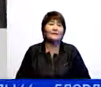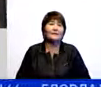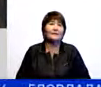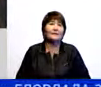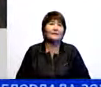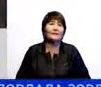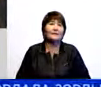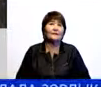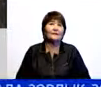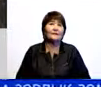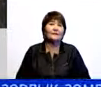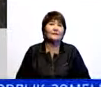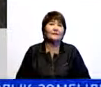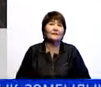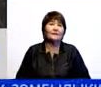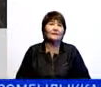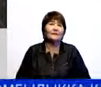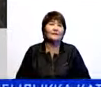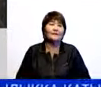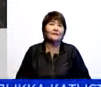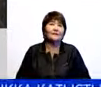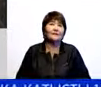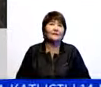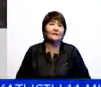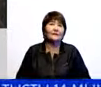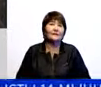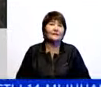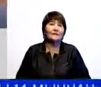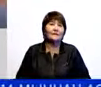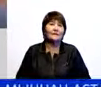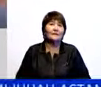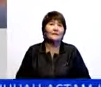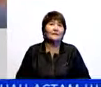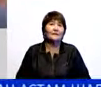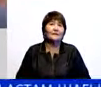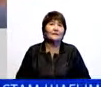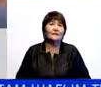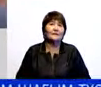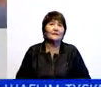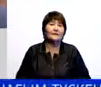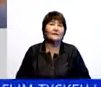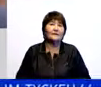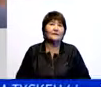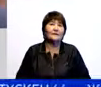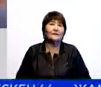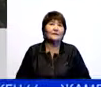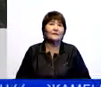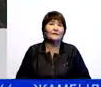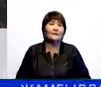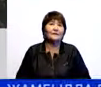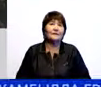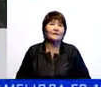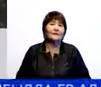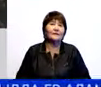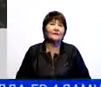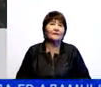сасқандайсың. Қызылорданың жігітін іздеп келіп, ал енді Бек Сұлтаннан қашқандайсың. Алашқа ана болған сыр елінде,